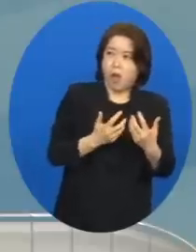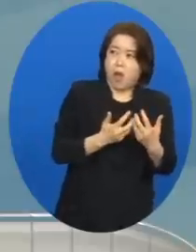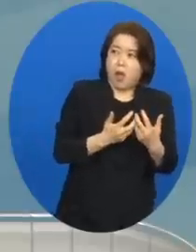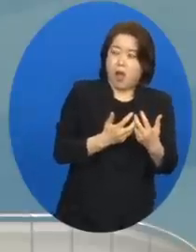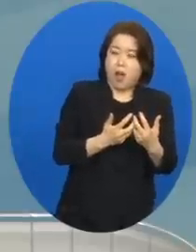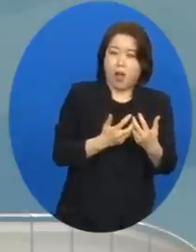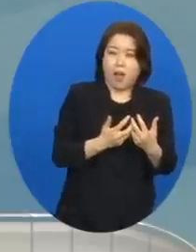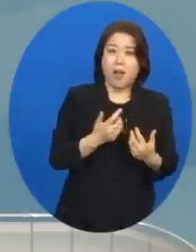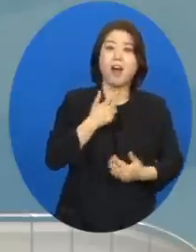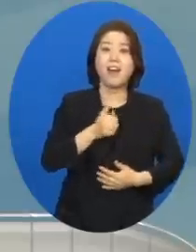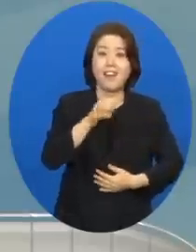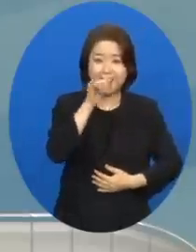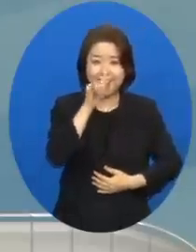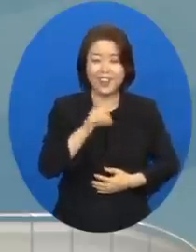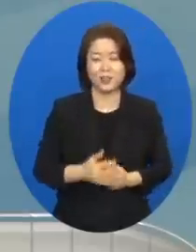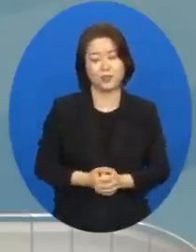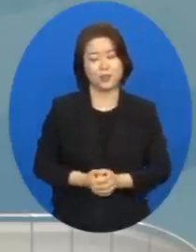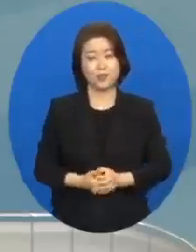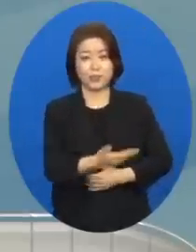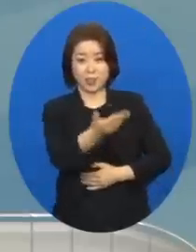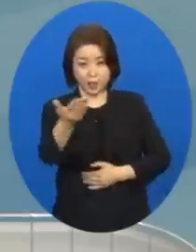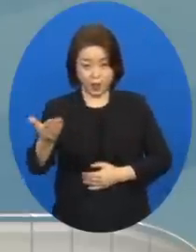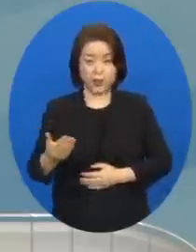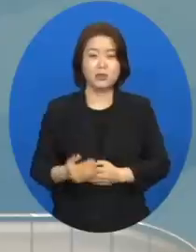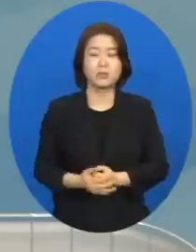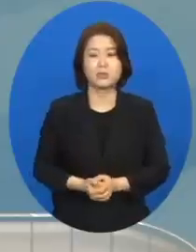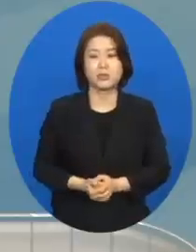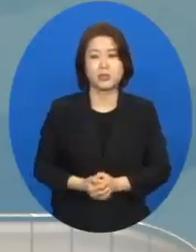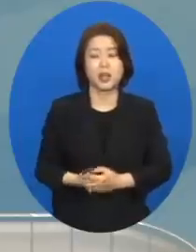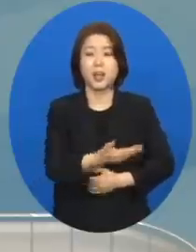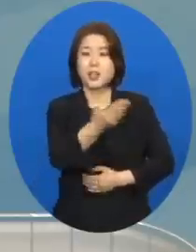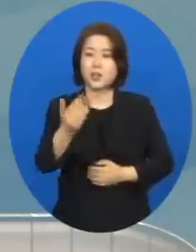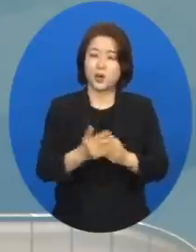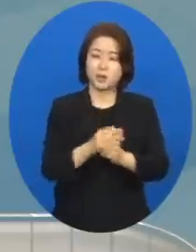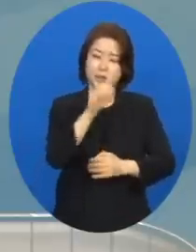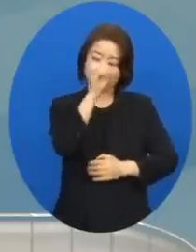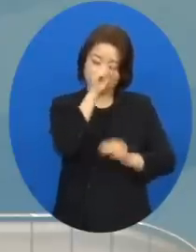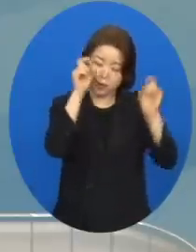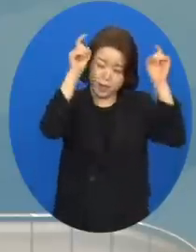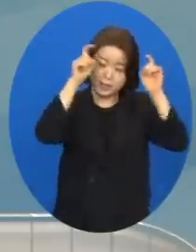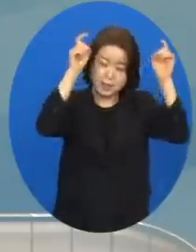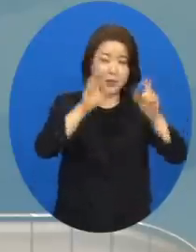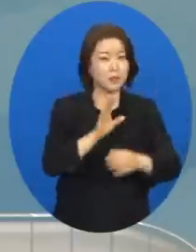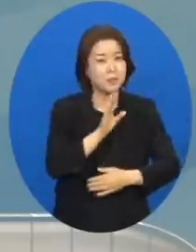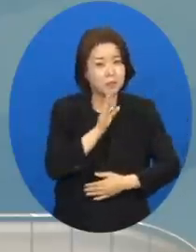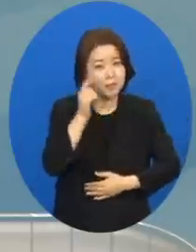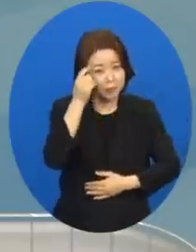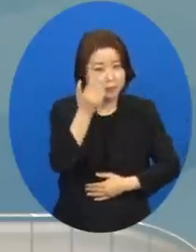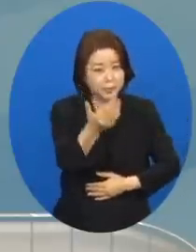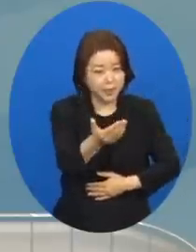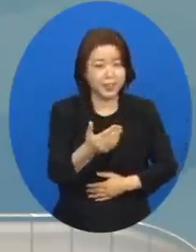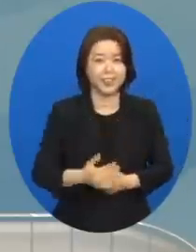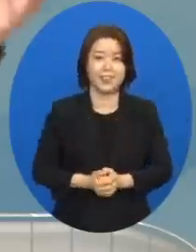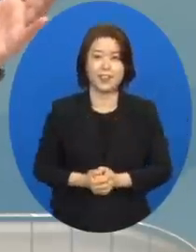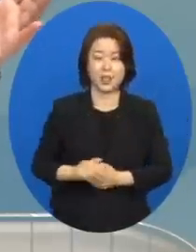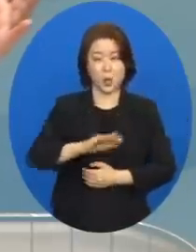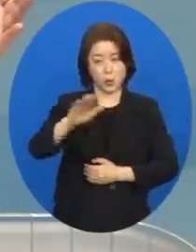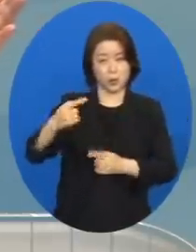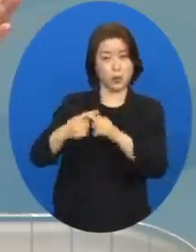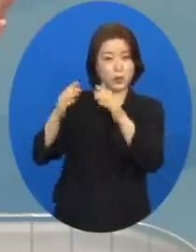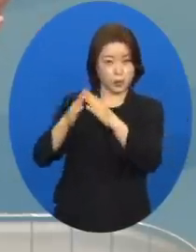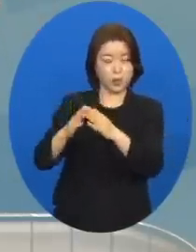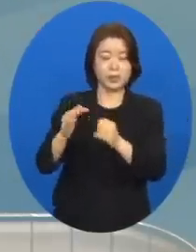있었습니다. 여러분, 여러분은 선한 양이십니까? 자, 우리 교회는 선한 목자